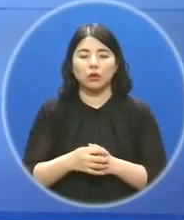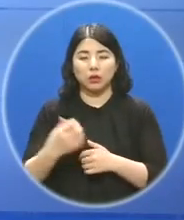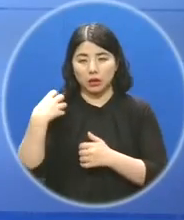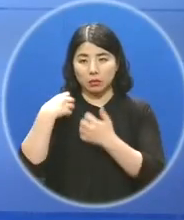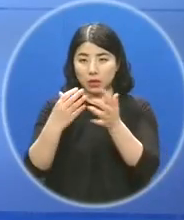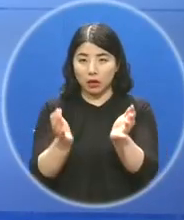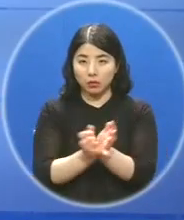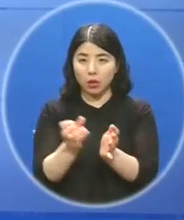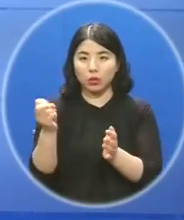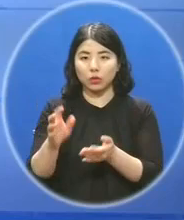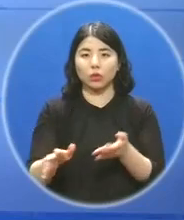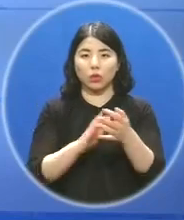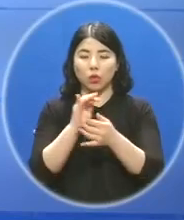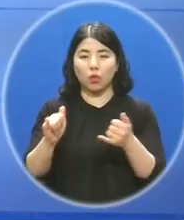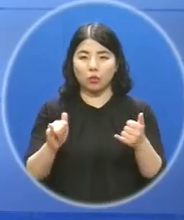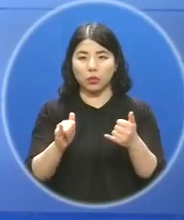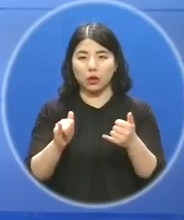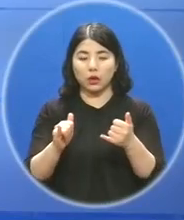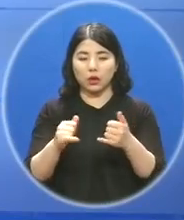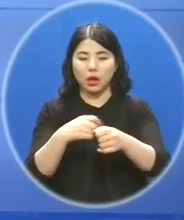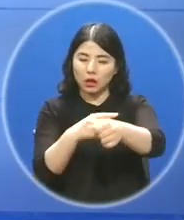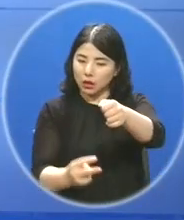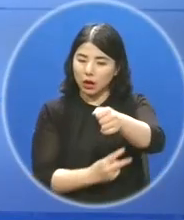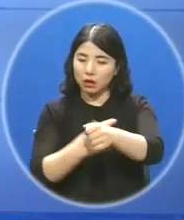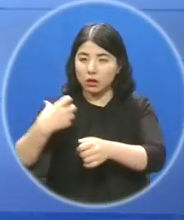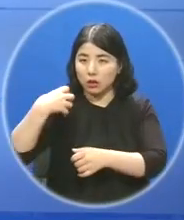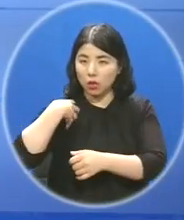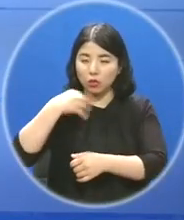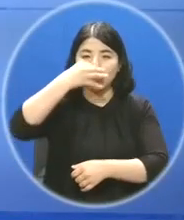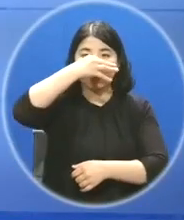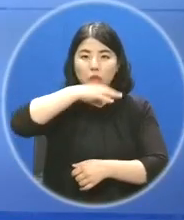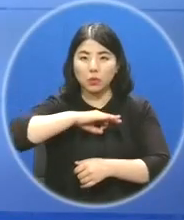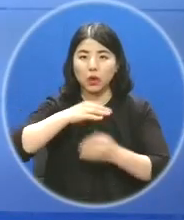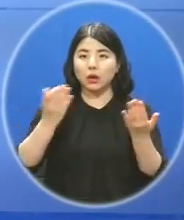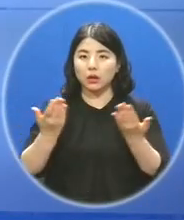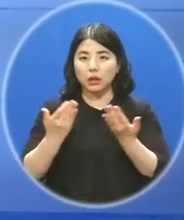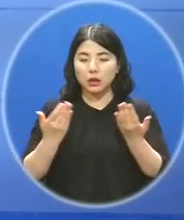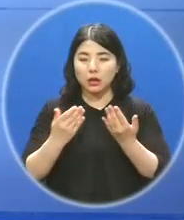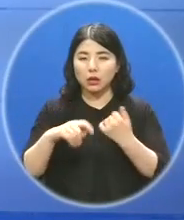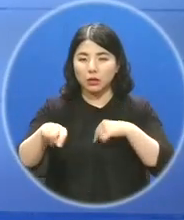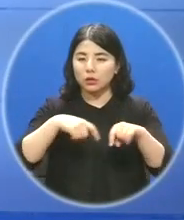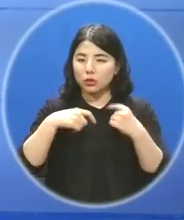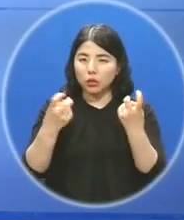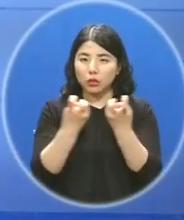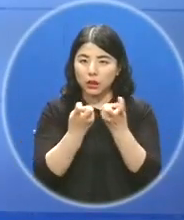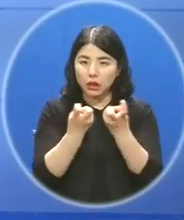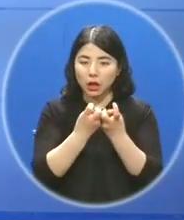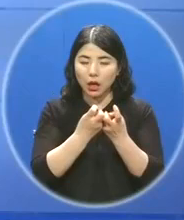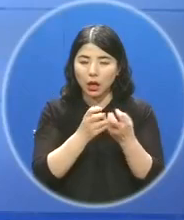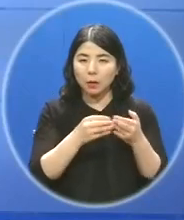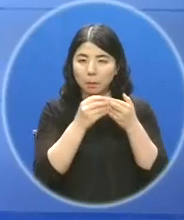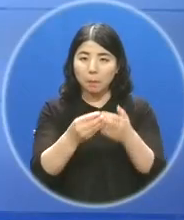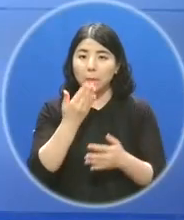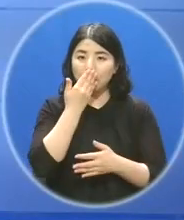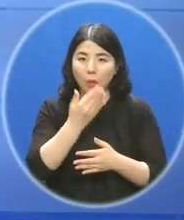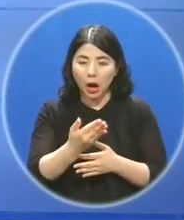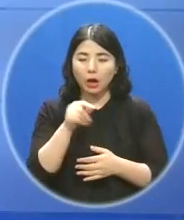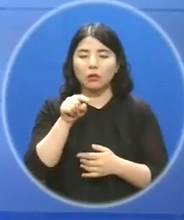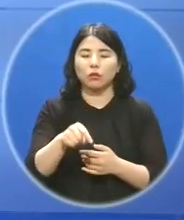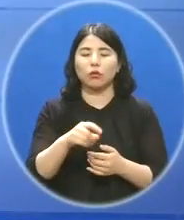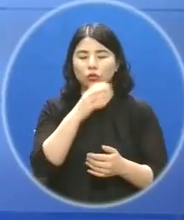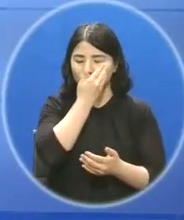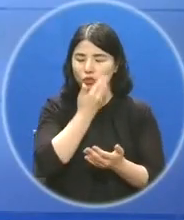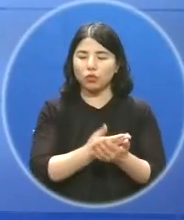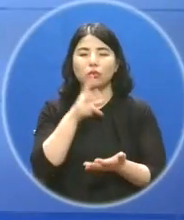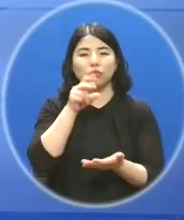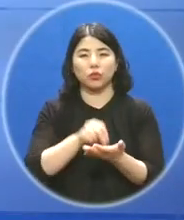그리고 도민들의 그 가교 역할을 통해서 효율적인 효과적인 일들을 정책적인 것들을 끌어낼 것이냐 이런 것들이 가장 관건일